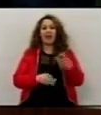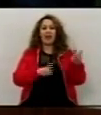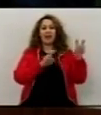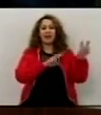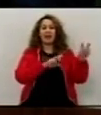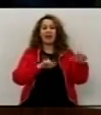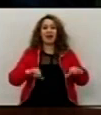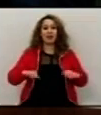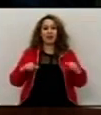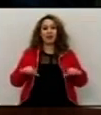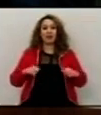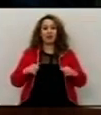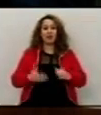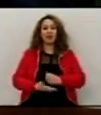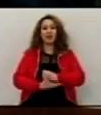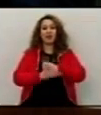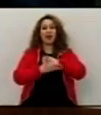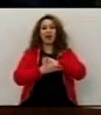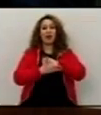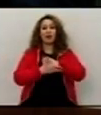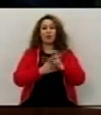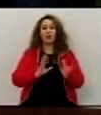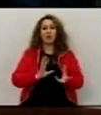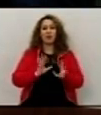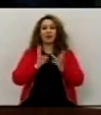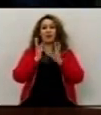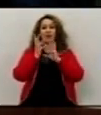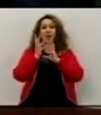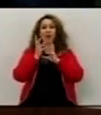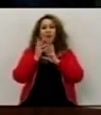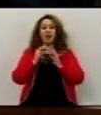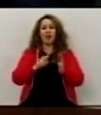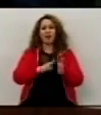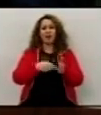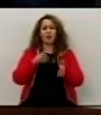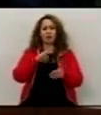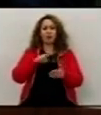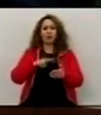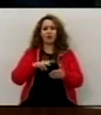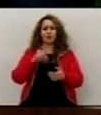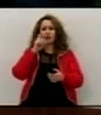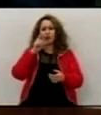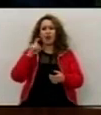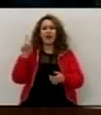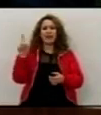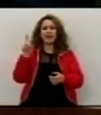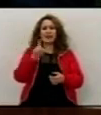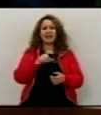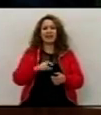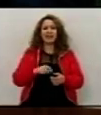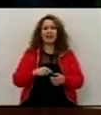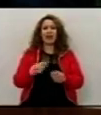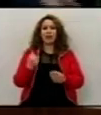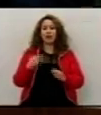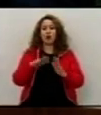الأساسية. لابد سيد الوزير إعادة النظر في مدونة الدعم خصوصا في الكهرباء لأنها على التسعيرة القديمة